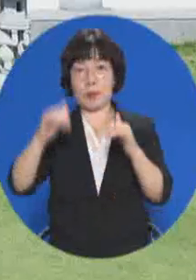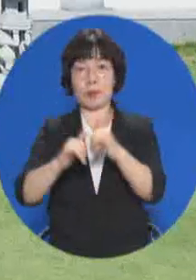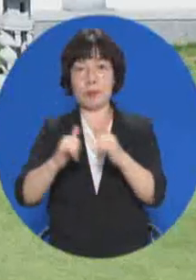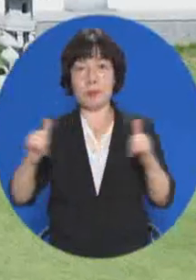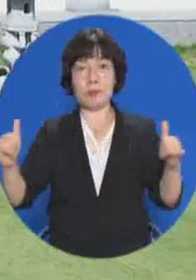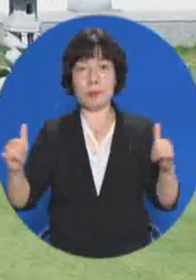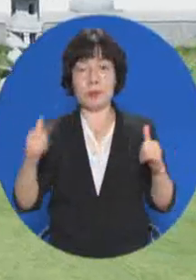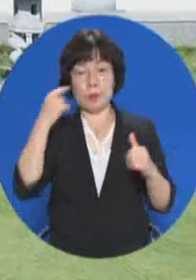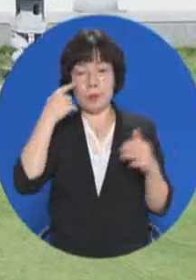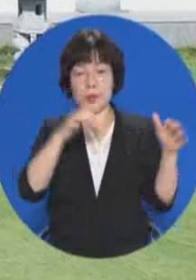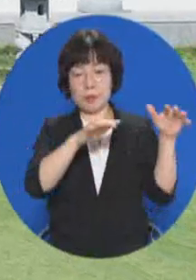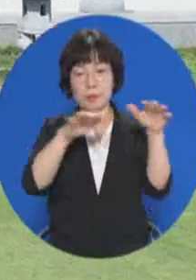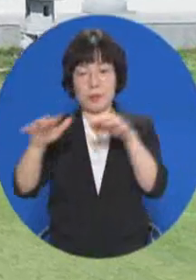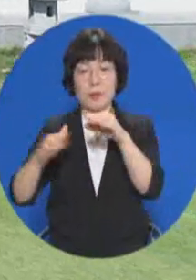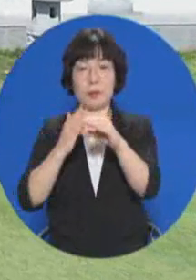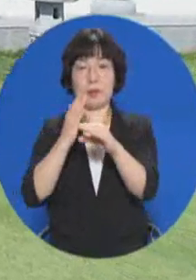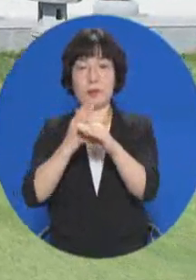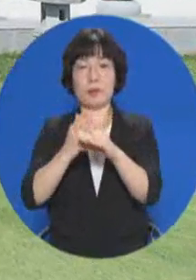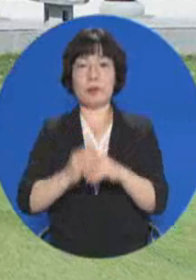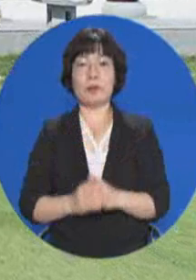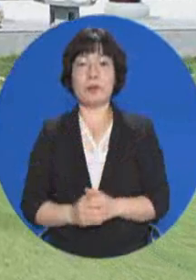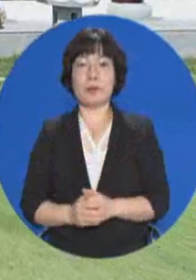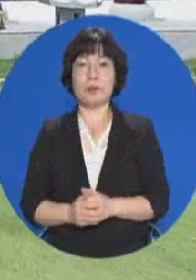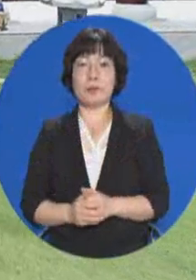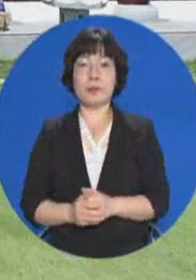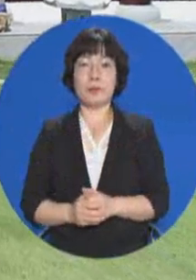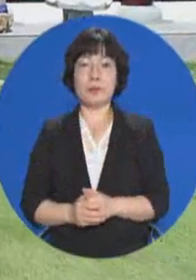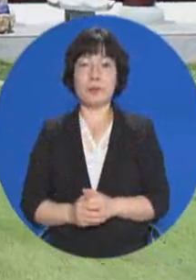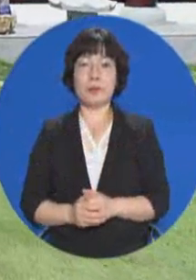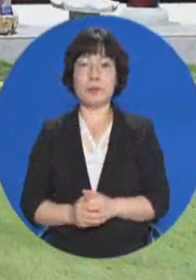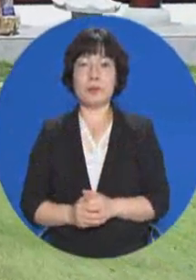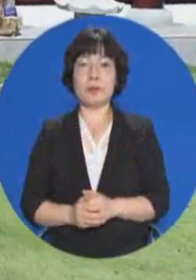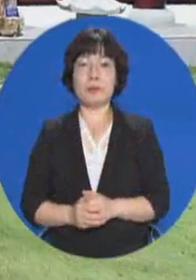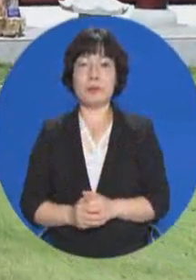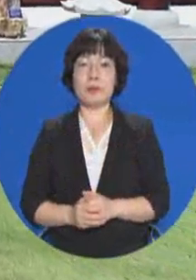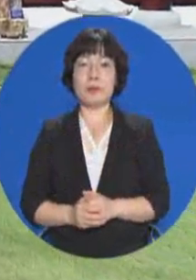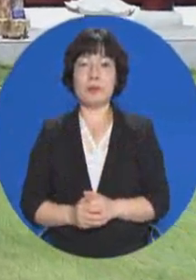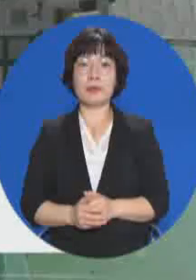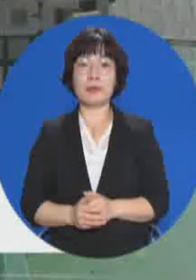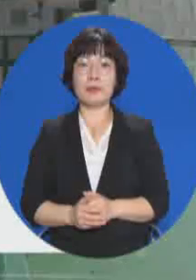관광객들의 관심을 받고 있습니다. MBC 뉴스 김양훈입니다.